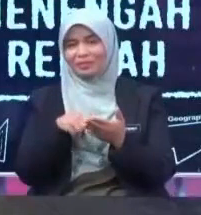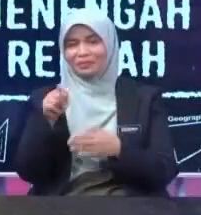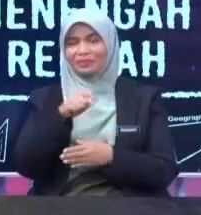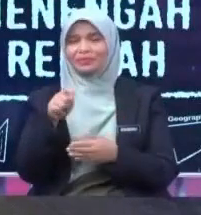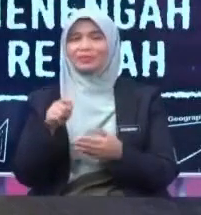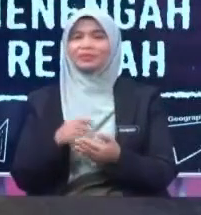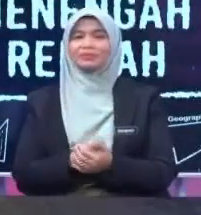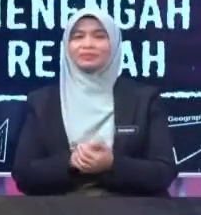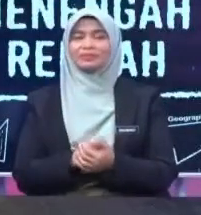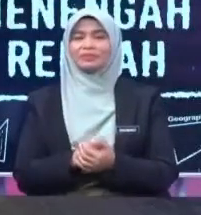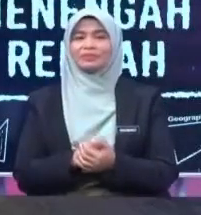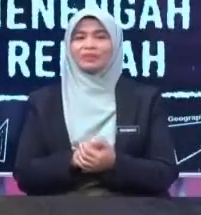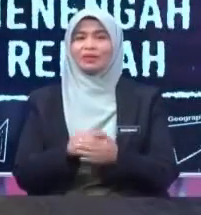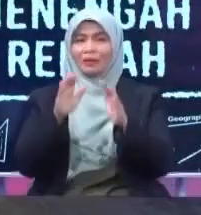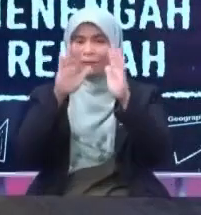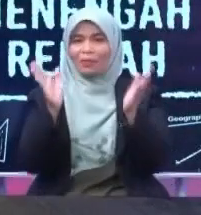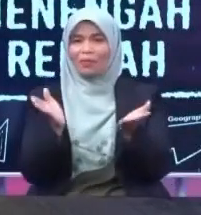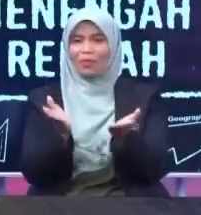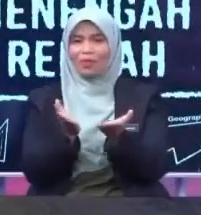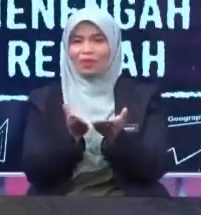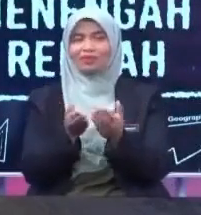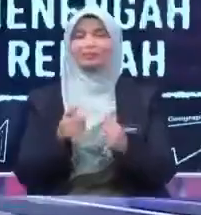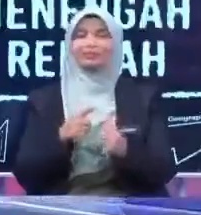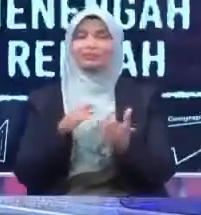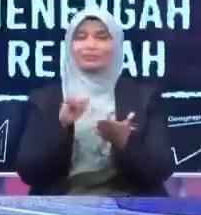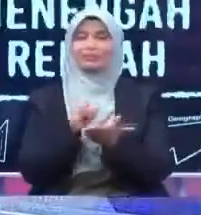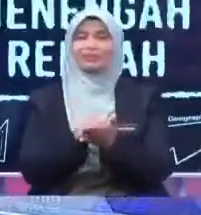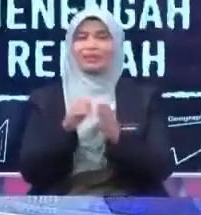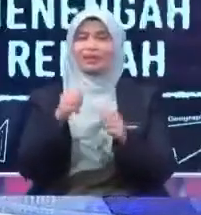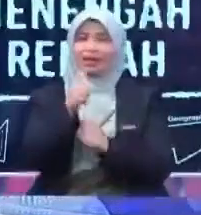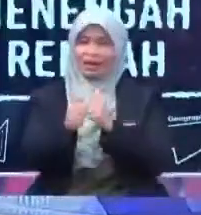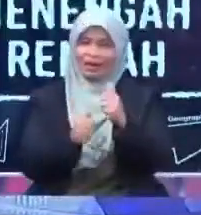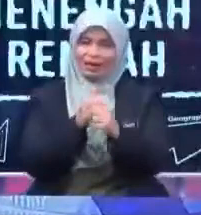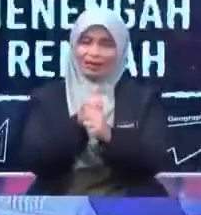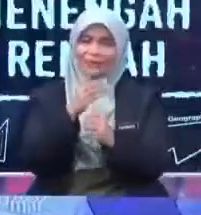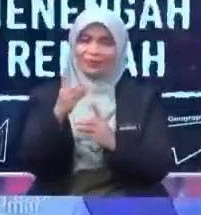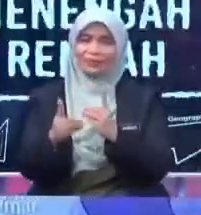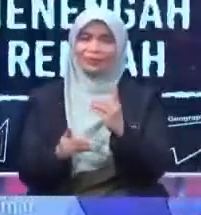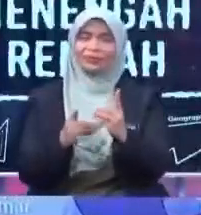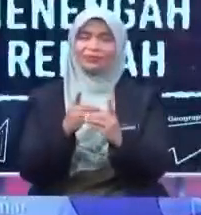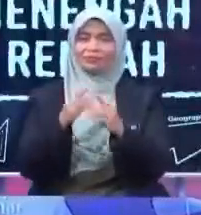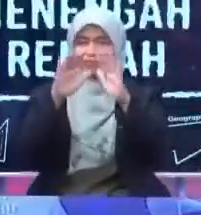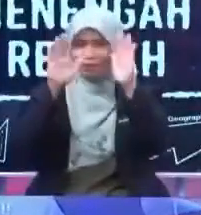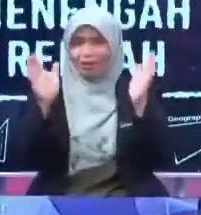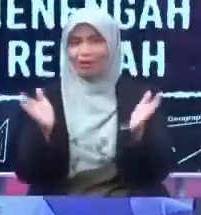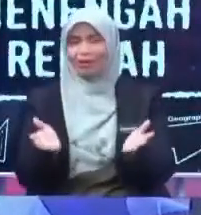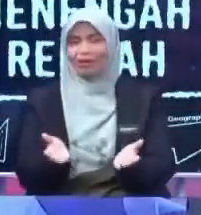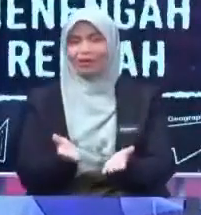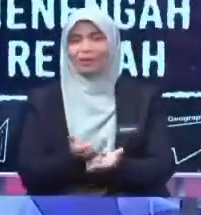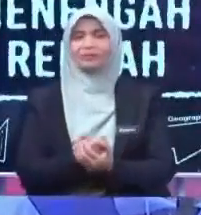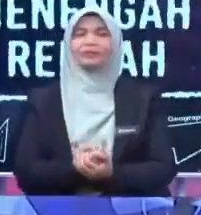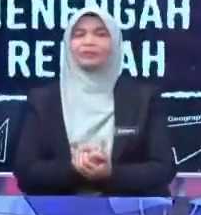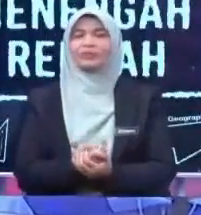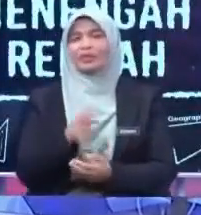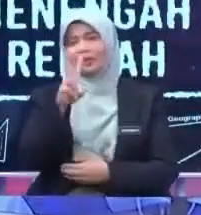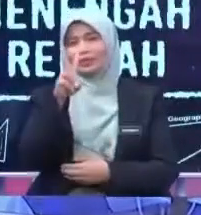bola tu? Okey, dekat bola Zah, yang belah kanan saya adalah alam dunia, ya, yang sedang kita duduk ni kan. Dan ya, yang kedua belah